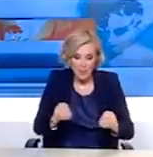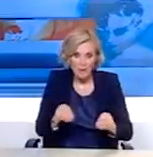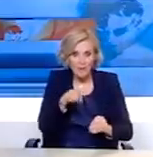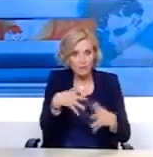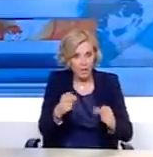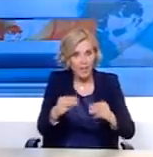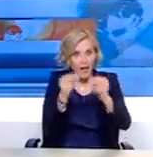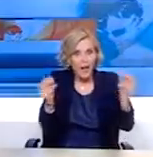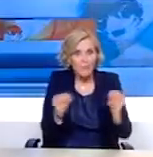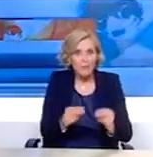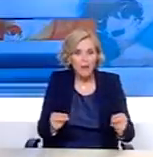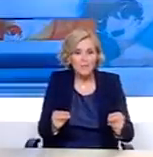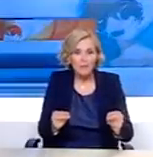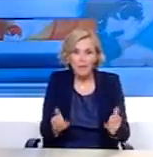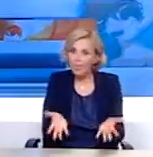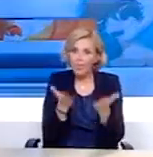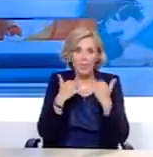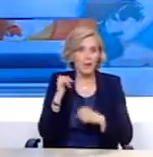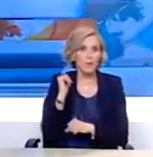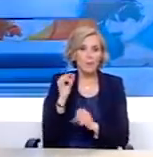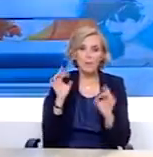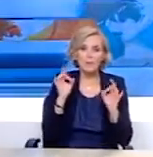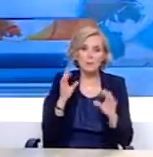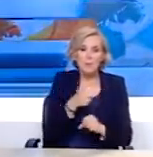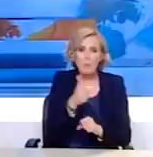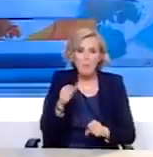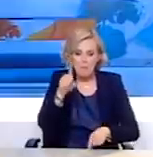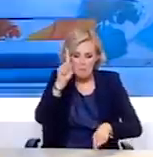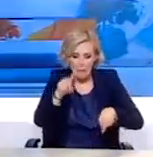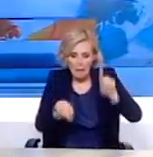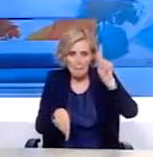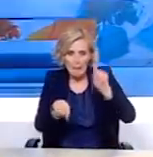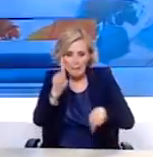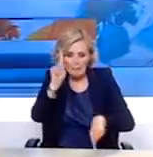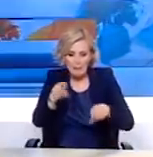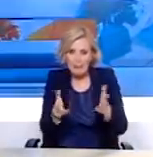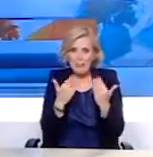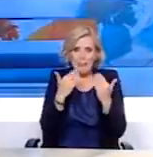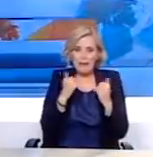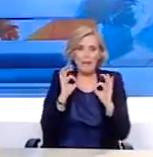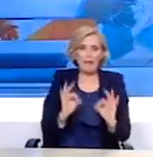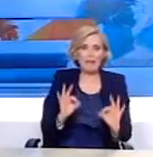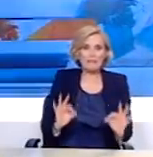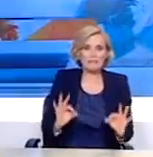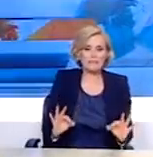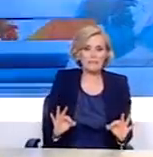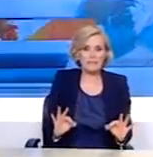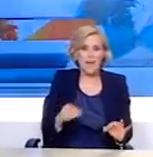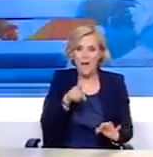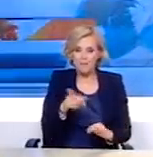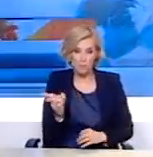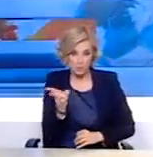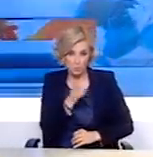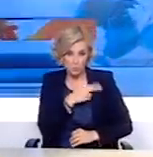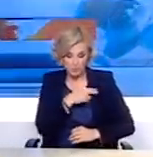του συνδυασμού. Έχουμε δεδομένα τα οποία είναι από μικρές σειρές, δεν ήταν τυχεοποιημένες κλινικές δοκιμές